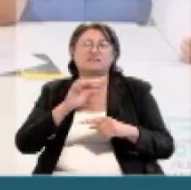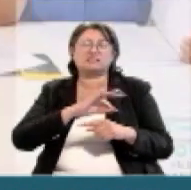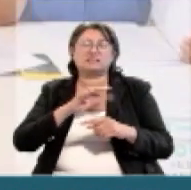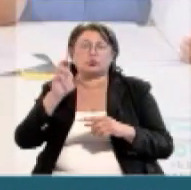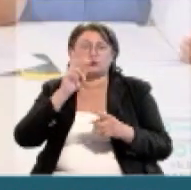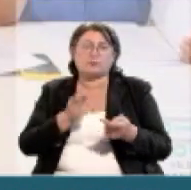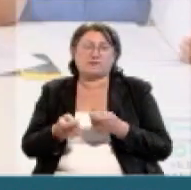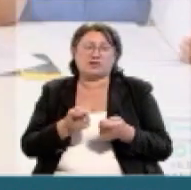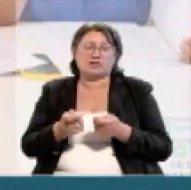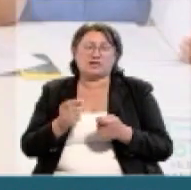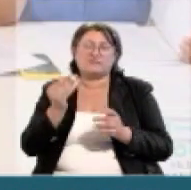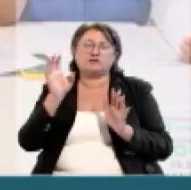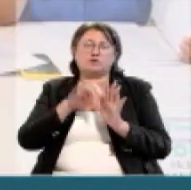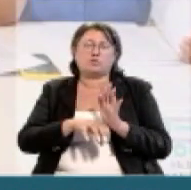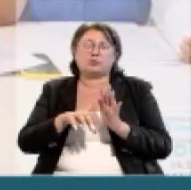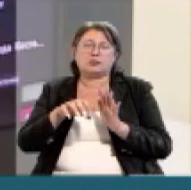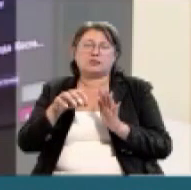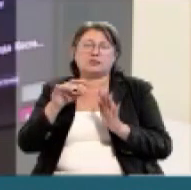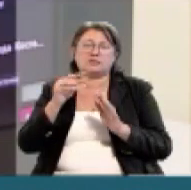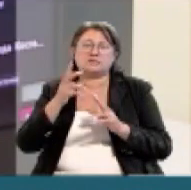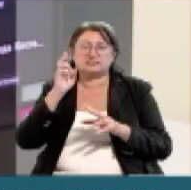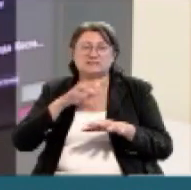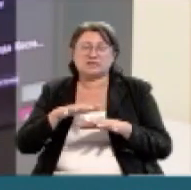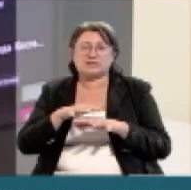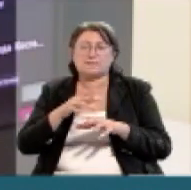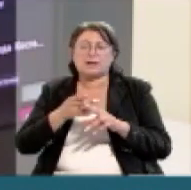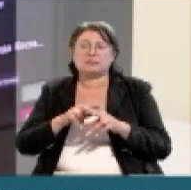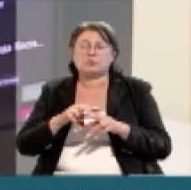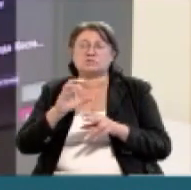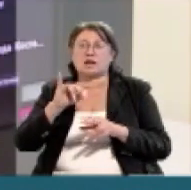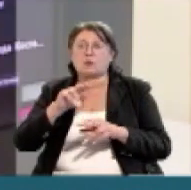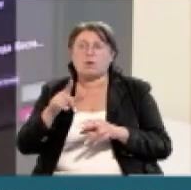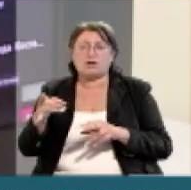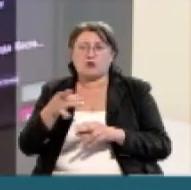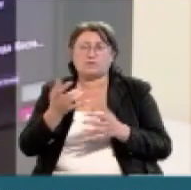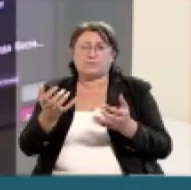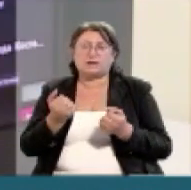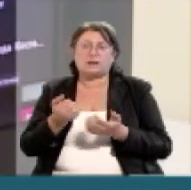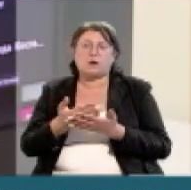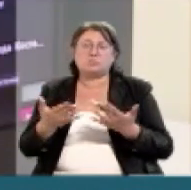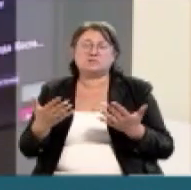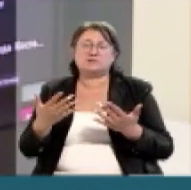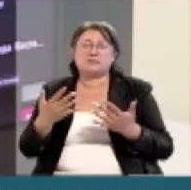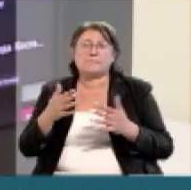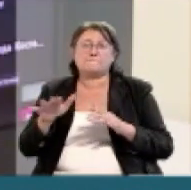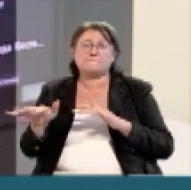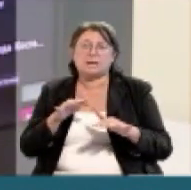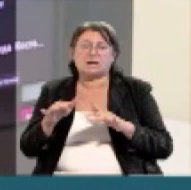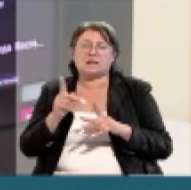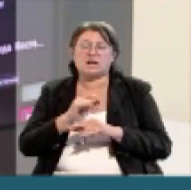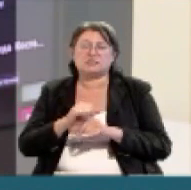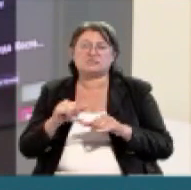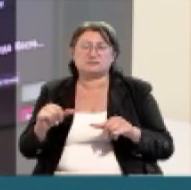елдің инвестициялық тартымдылығының төмендеуіне әкелетіні, үдемелі әлеуметтік экономикалық дамуды тежейтіні мәлім. Сондықтан Сарыкөл ауданы